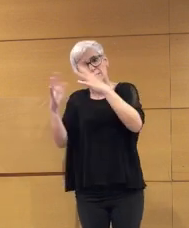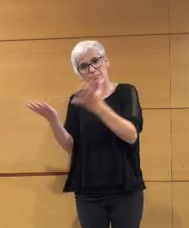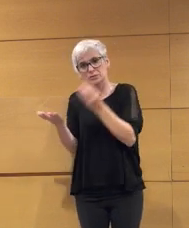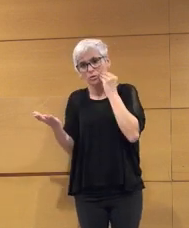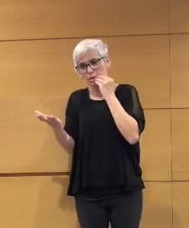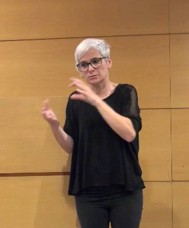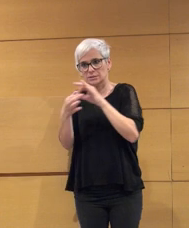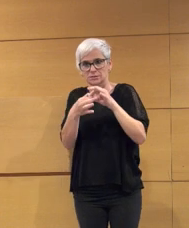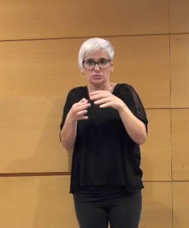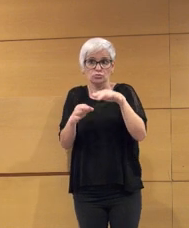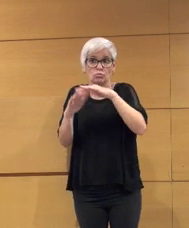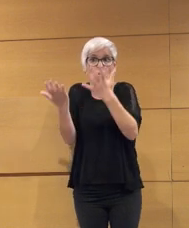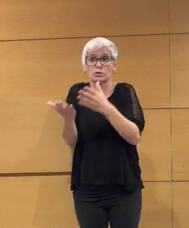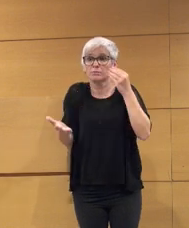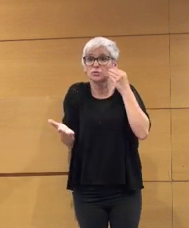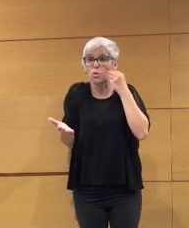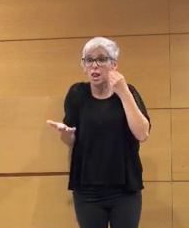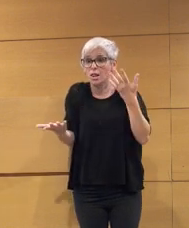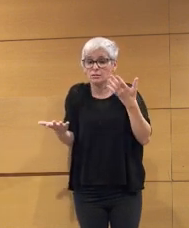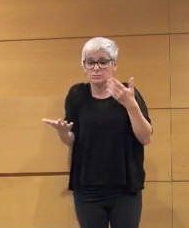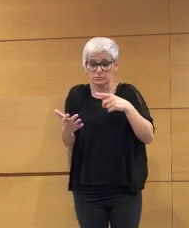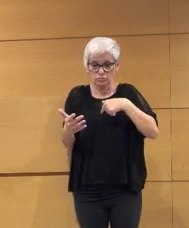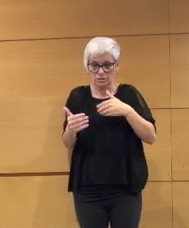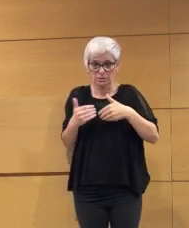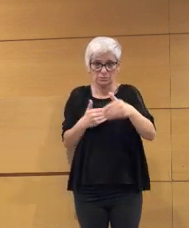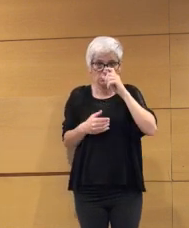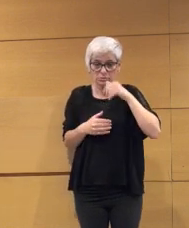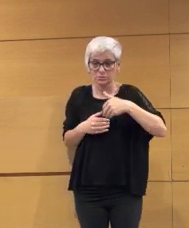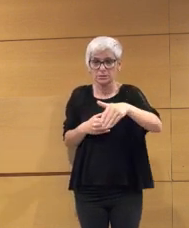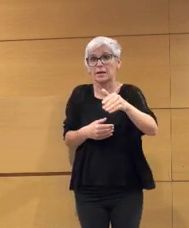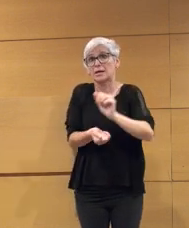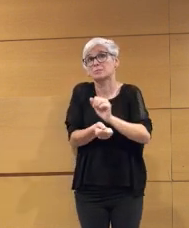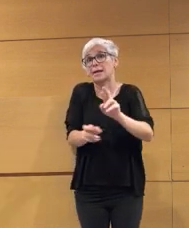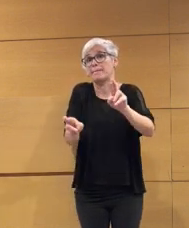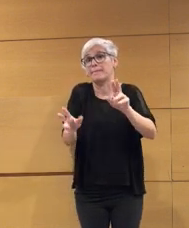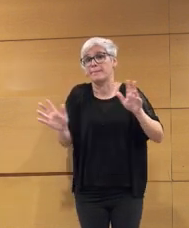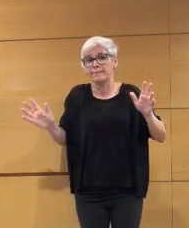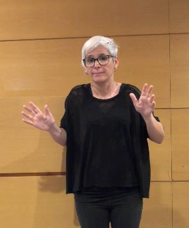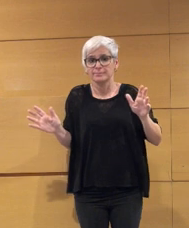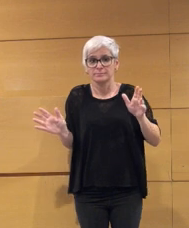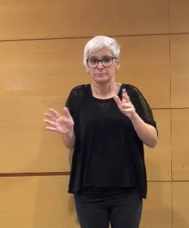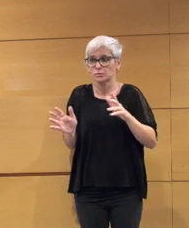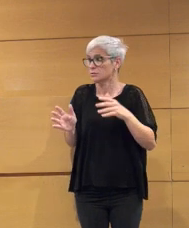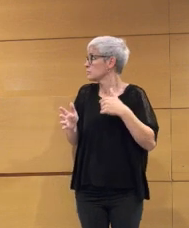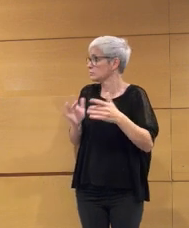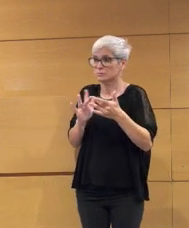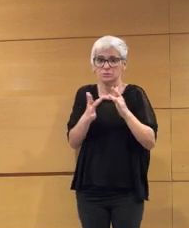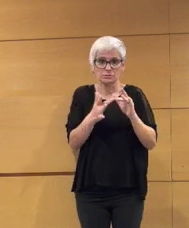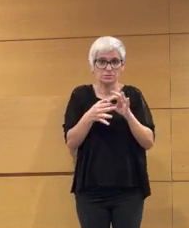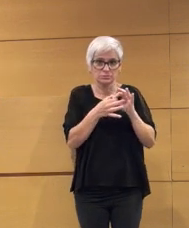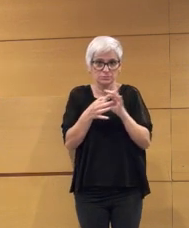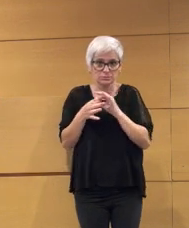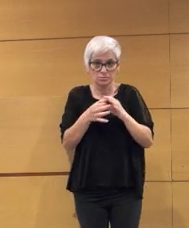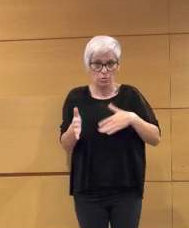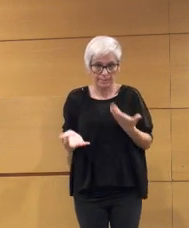virtual, en el qual nosaltres, d'aquí uns anys, esperem, no, hem d'interactuar.